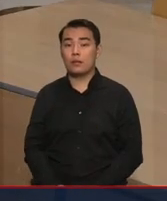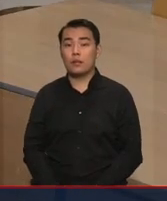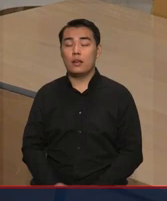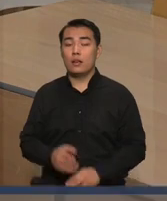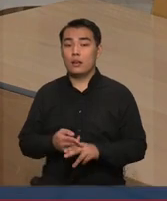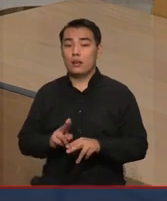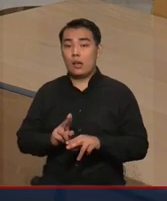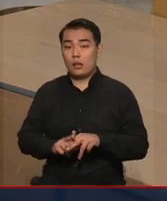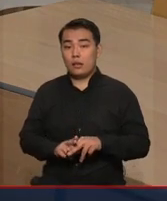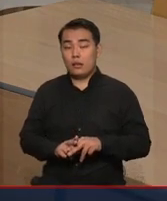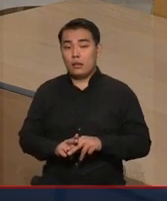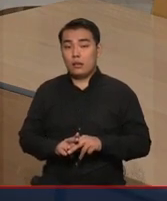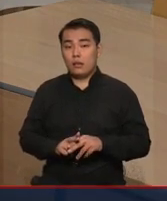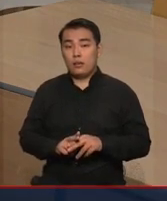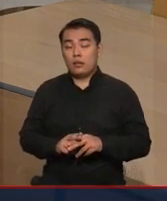Өзім